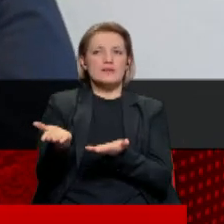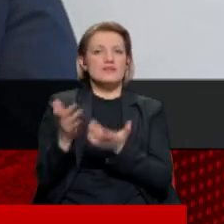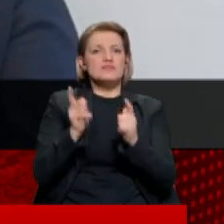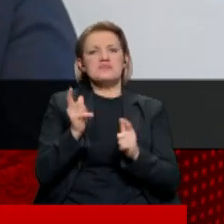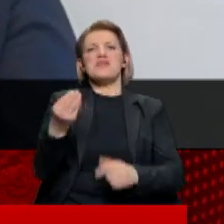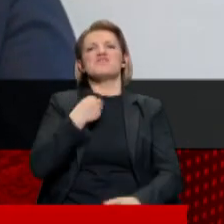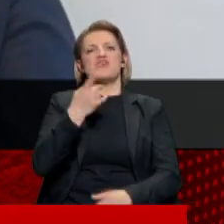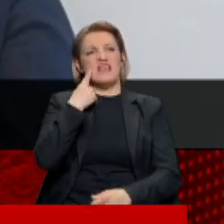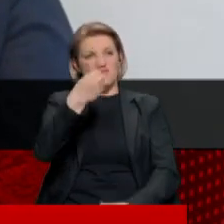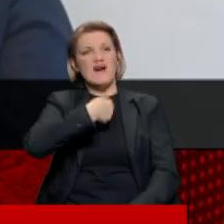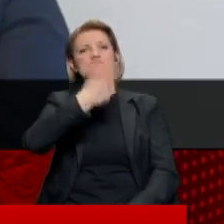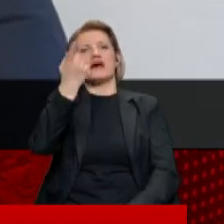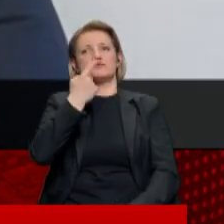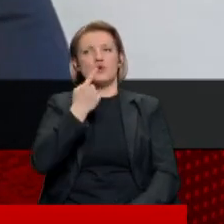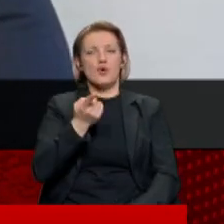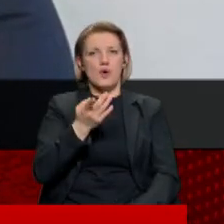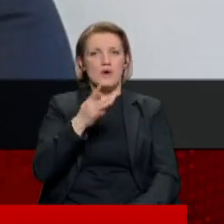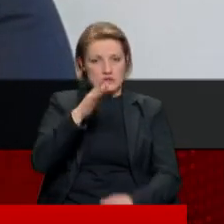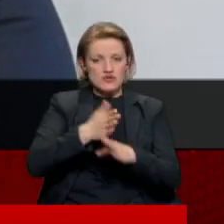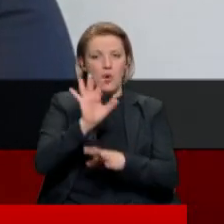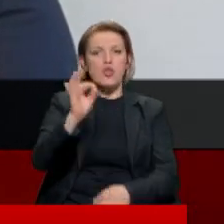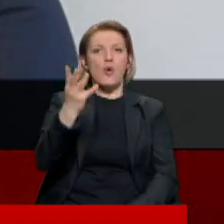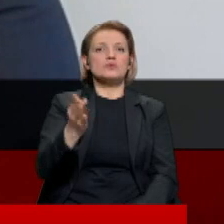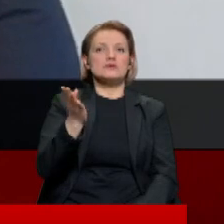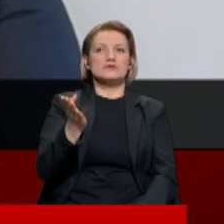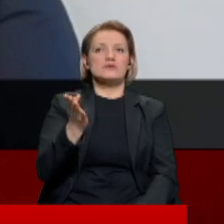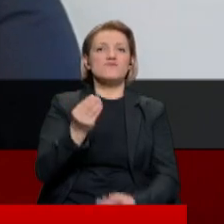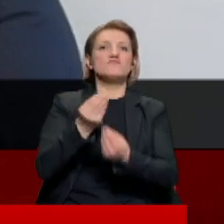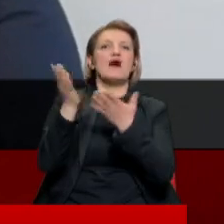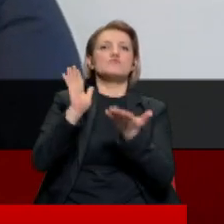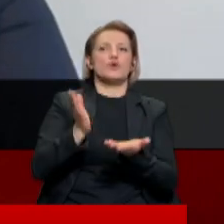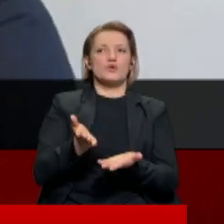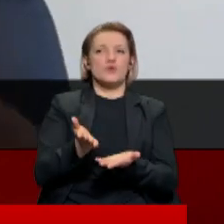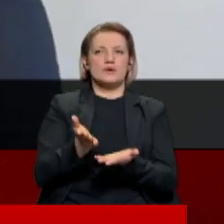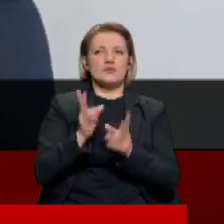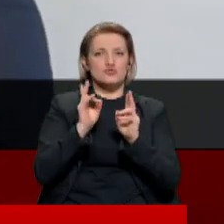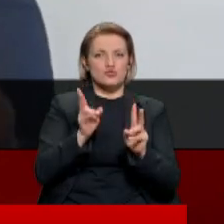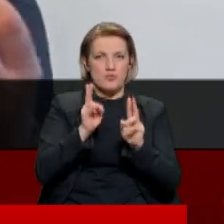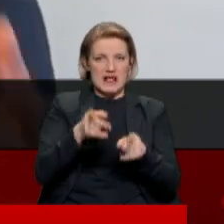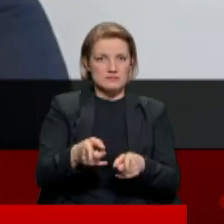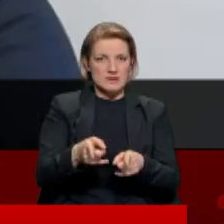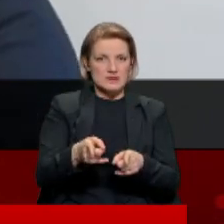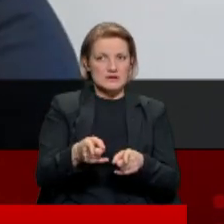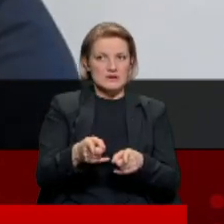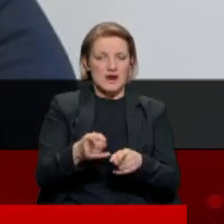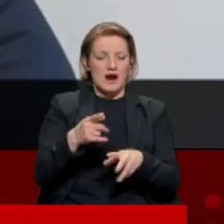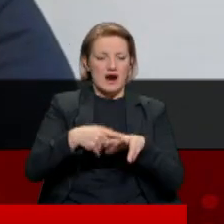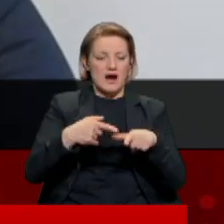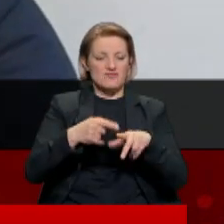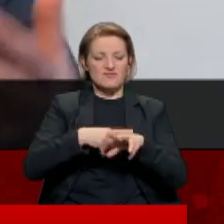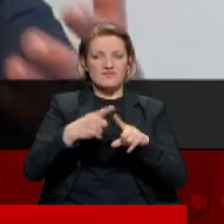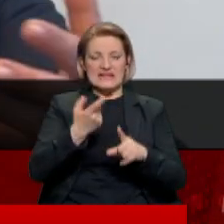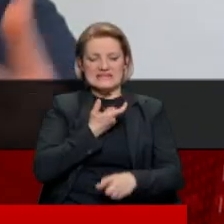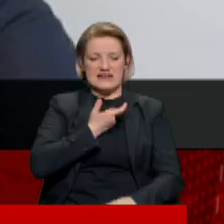Nerede verecek? Vermez diyor. Hakikaten de öyle oldu. Vermiyor. Şimdi normalde afet yasası var, doğru